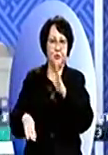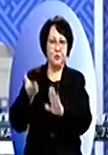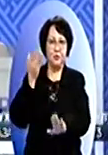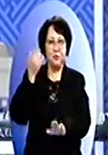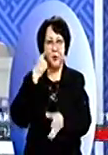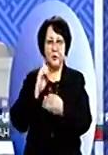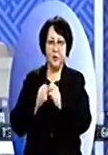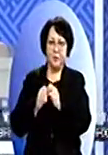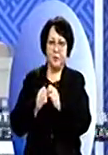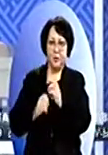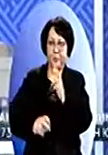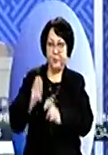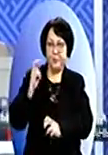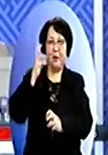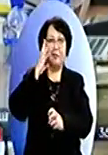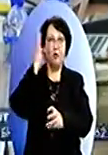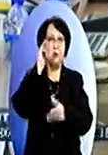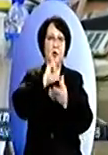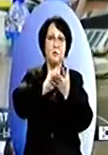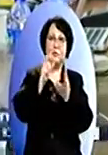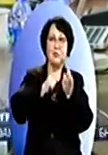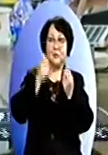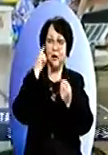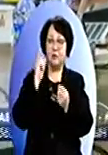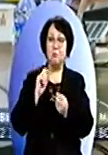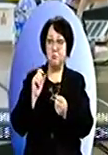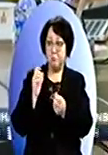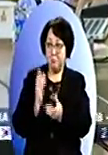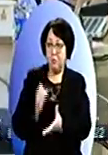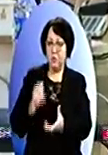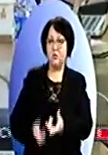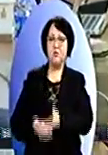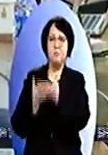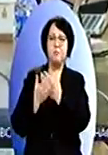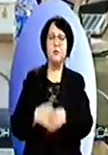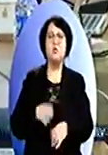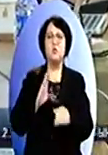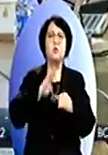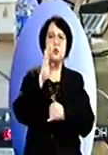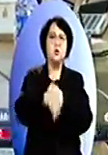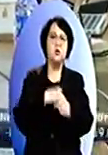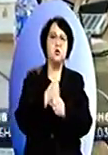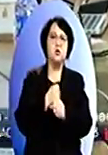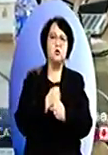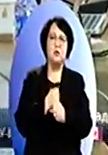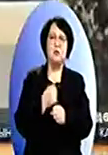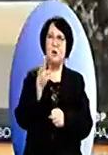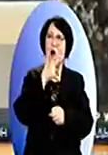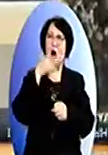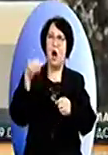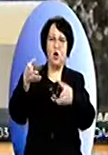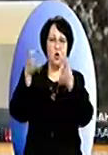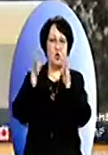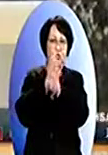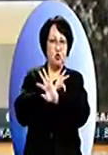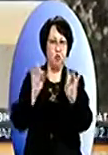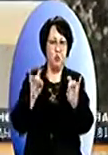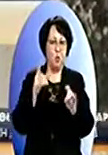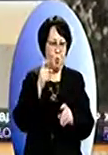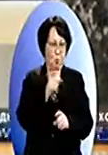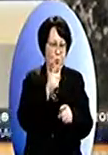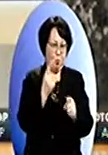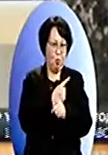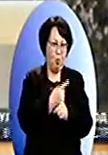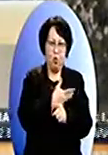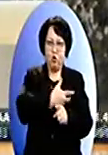зах зээлийг экспортод гаргахын санаачлалыг дэмжинэ. Сүүлийн жилүүдэд уур амьсгалын өөрчлөлт, хүний буруутай үйлдэлээс үүдэж байгалийн тэнцвэрт